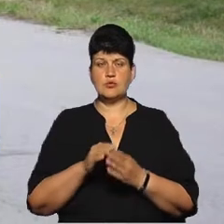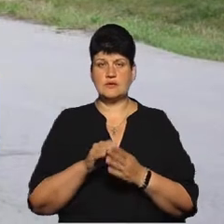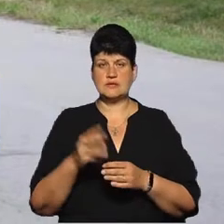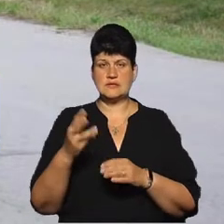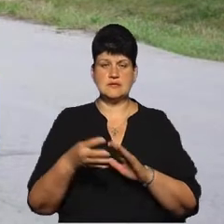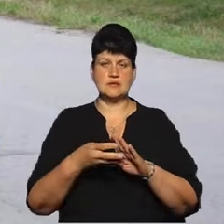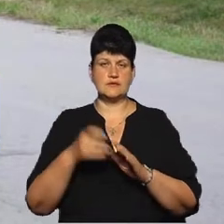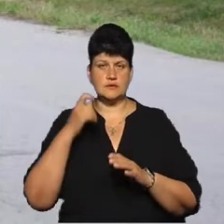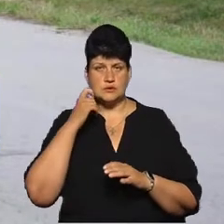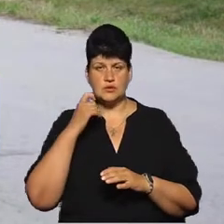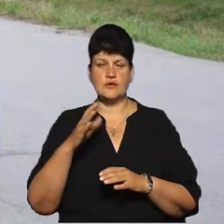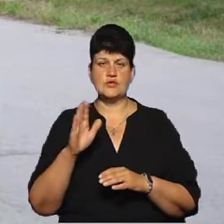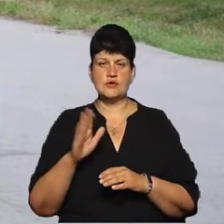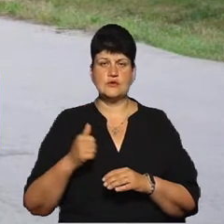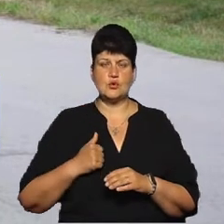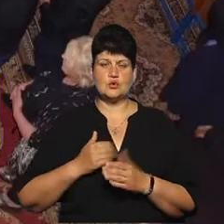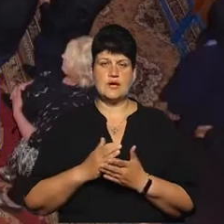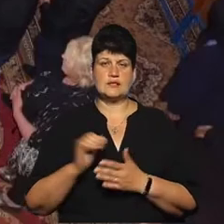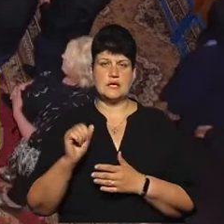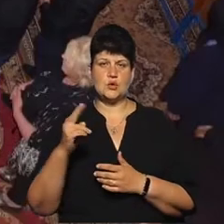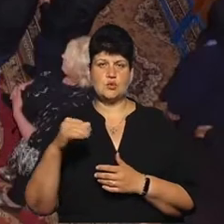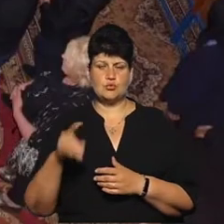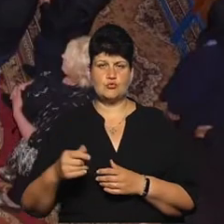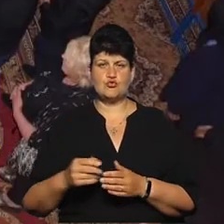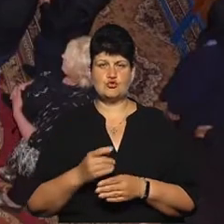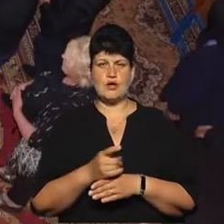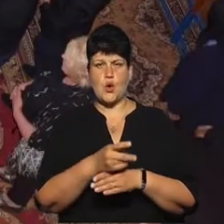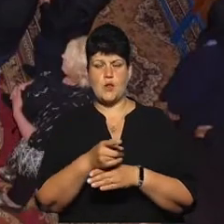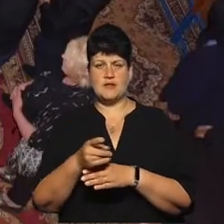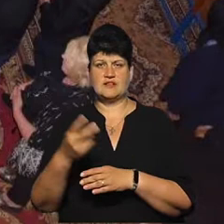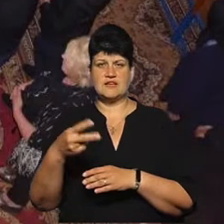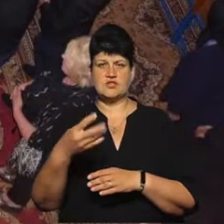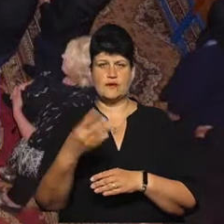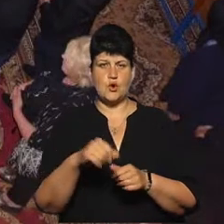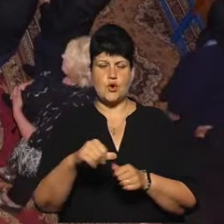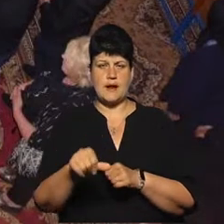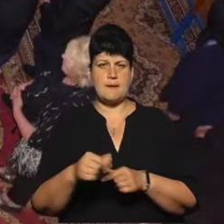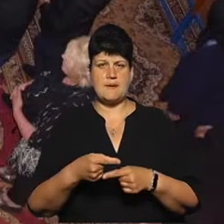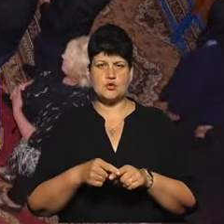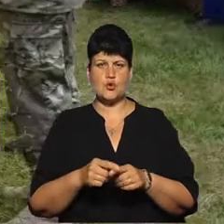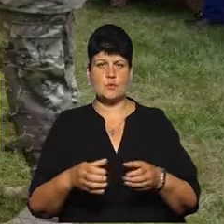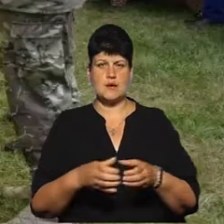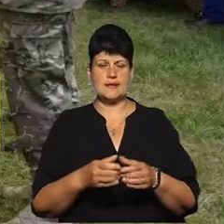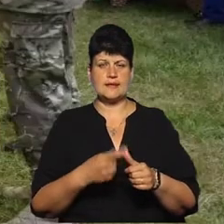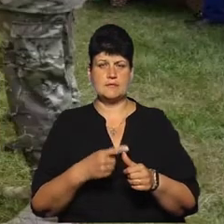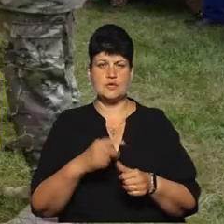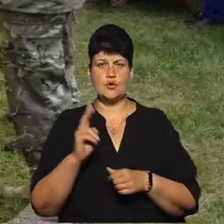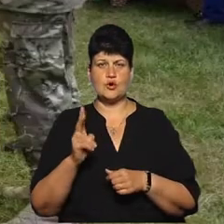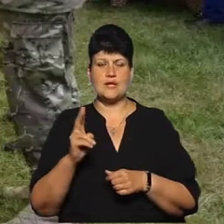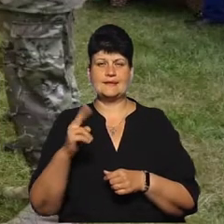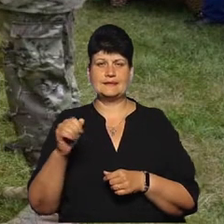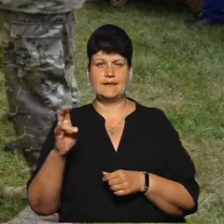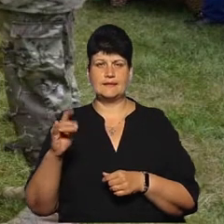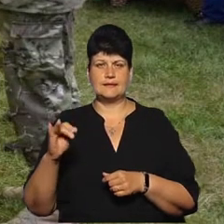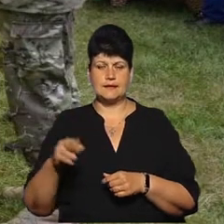38-річного військовослужбовця Андрія Дюка. Він був солдатом-кулеметником 24-ї окремої механізованої бригади імені короля Данила.